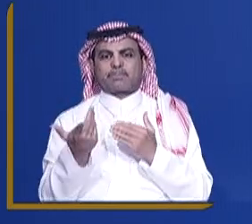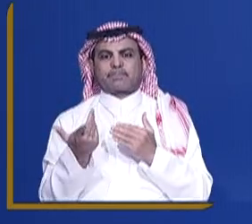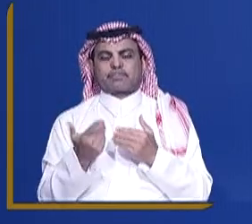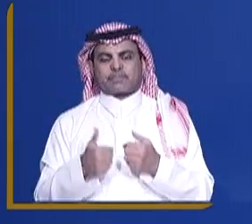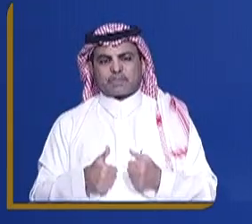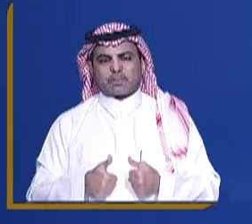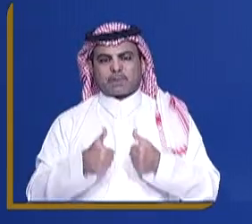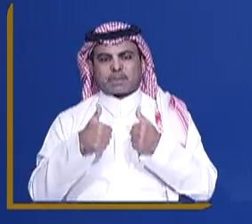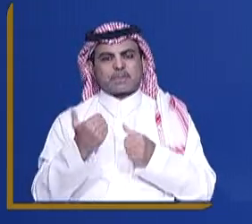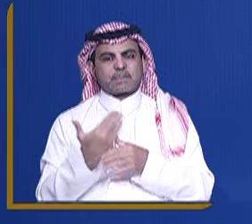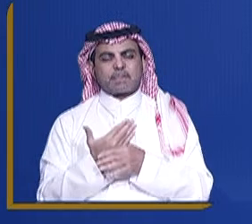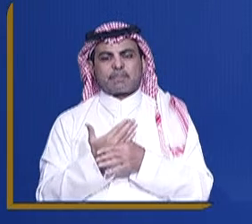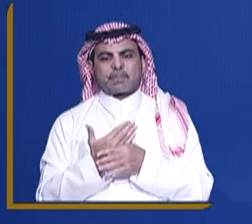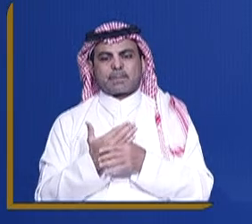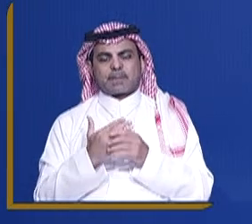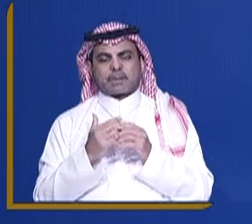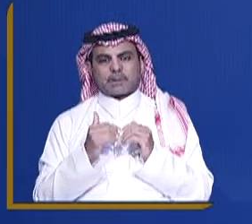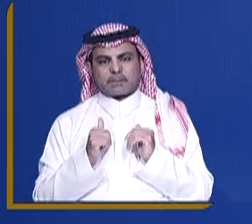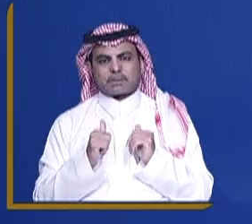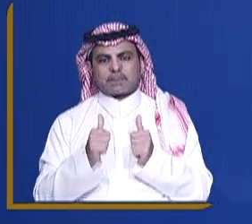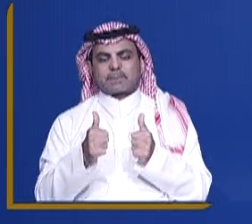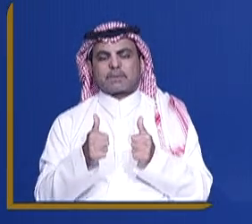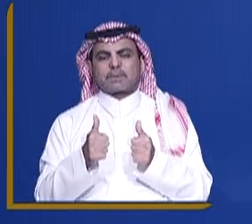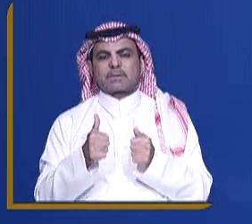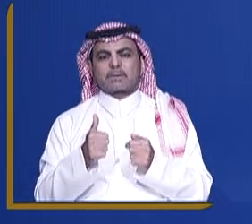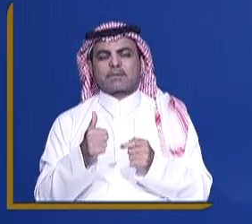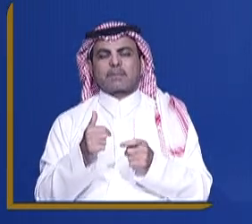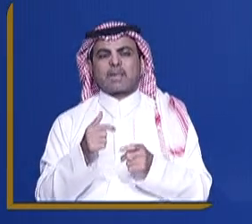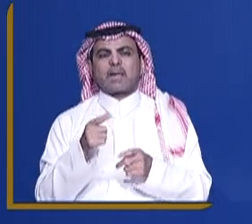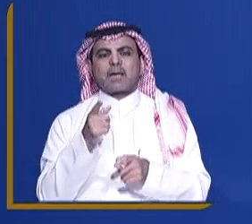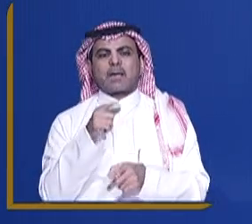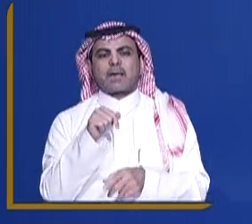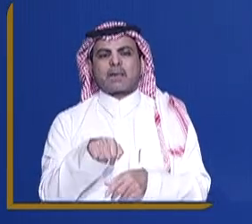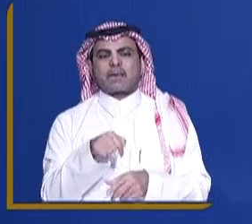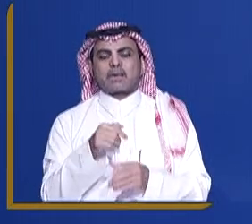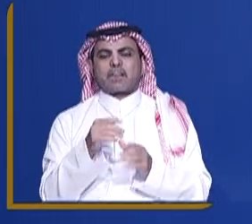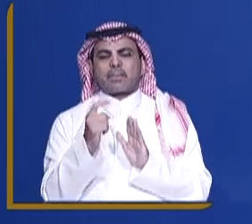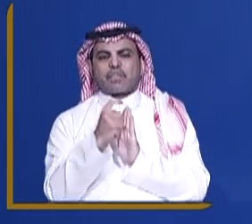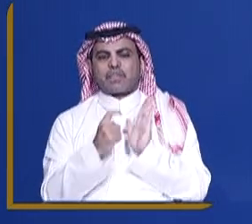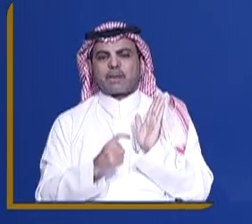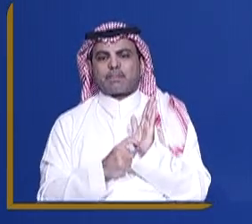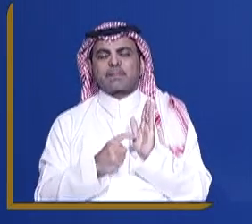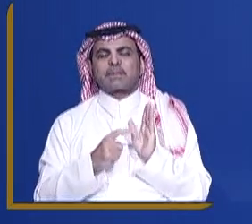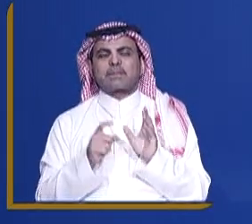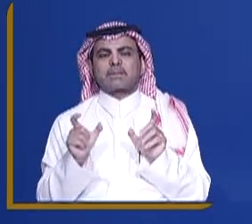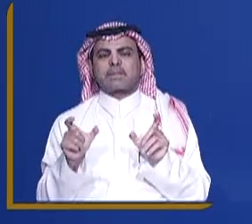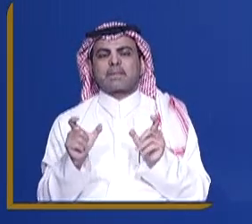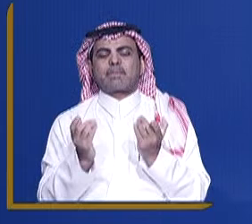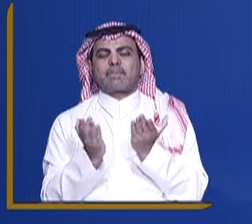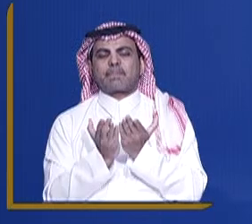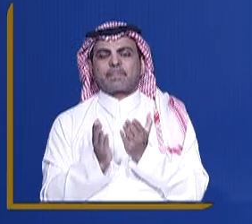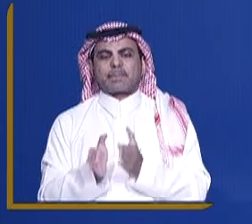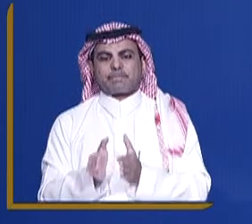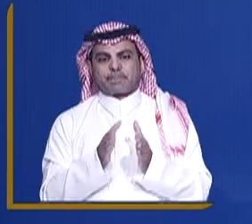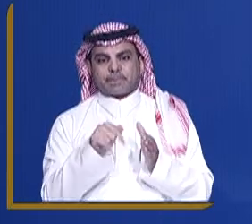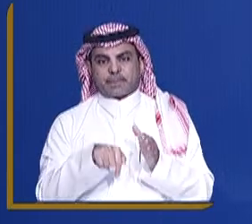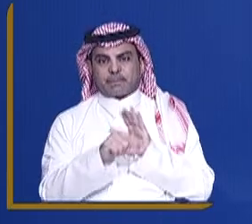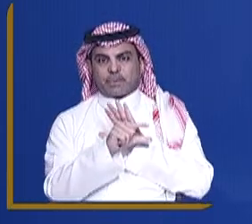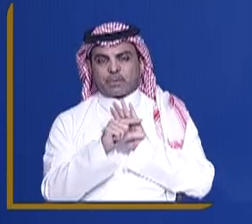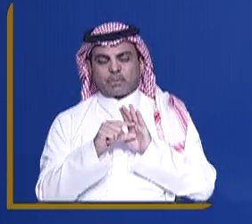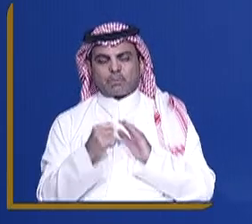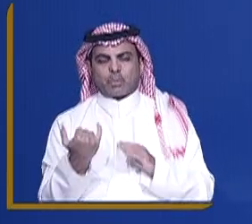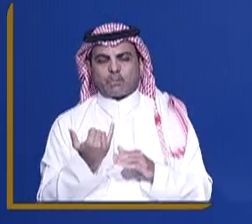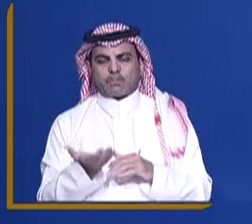والممكنات لقيادة هذا يعني القطاع المهم جدا لضمان سلامة يعني أبنائنا. فهذا الموضوع مهم